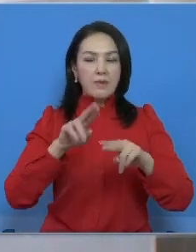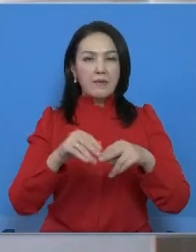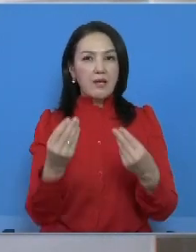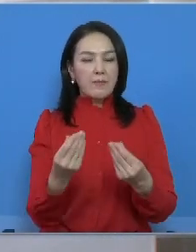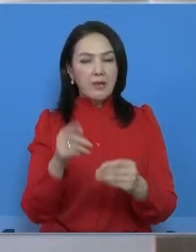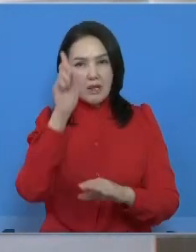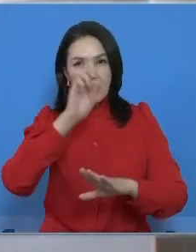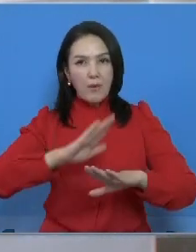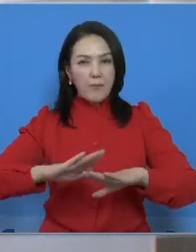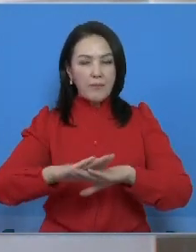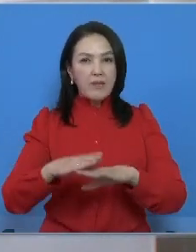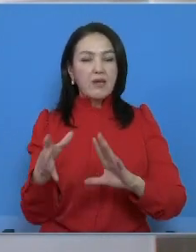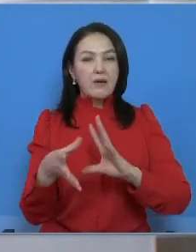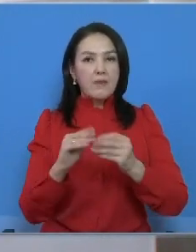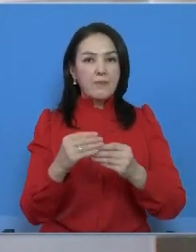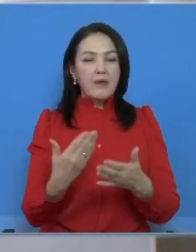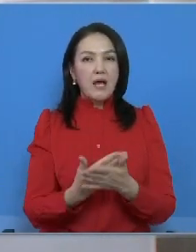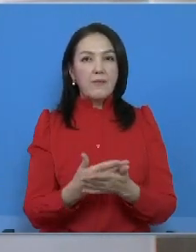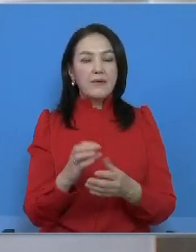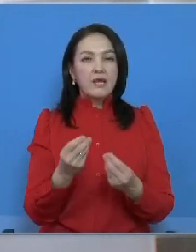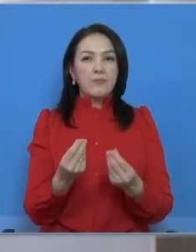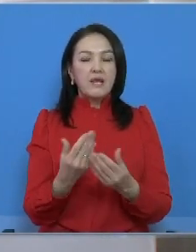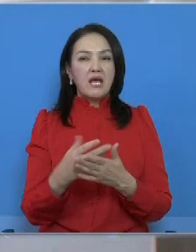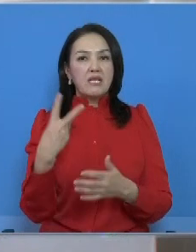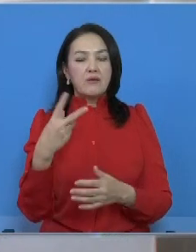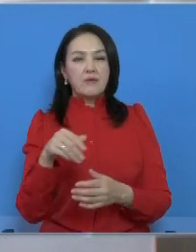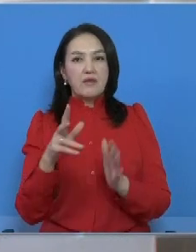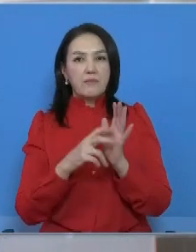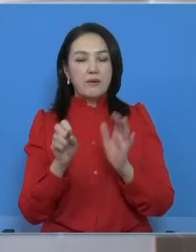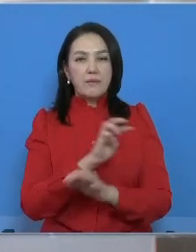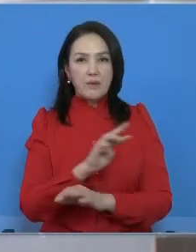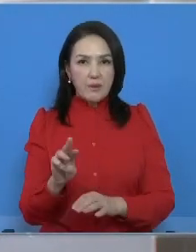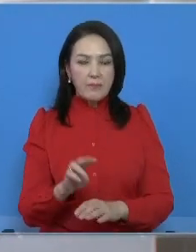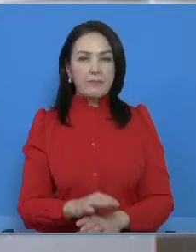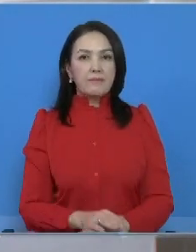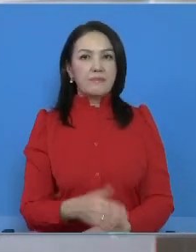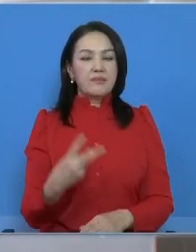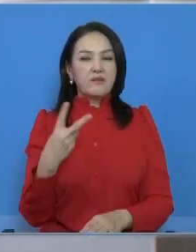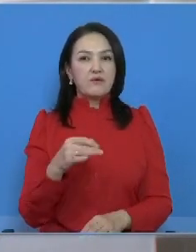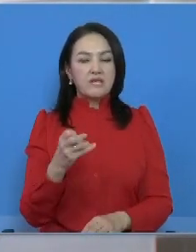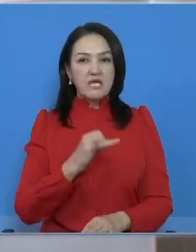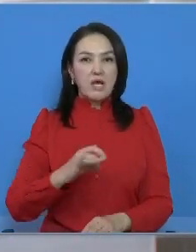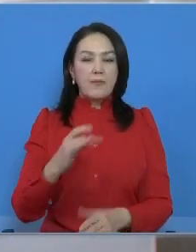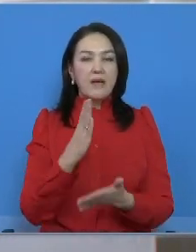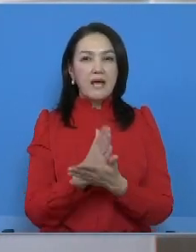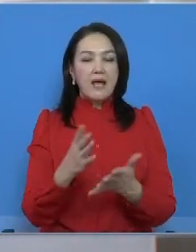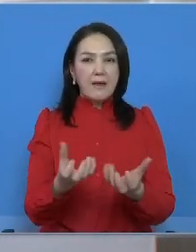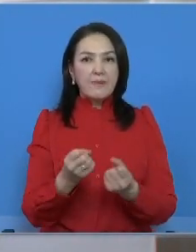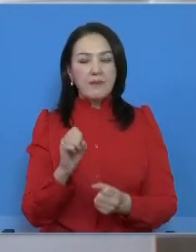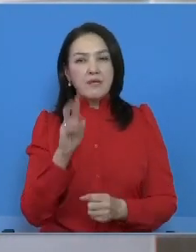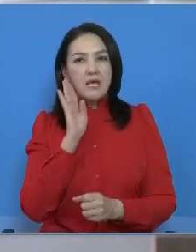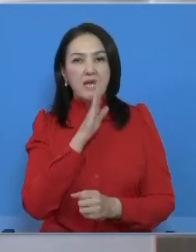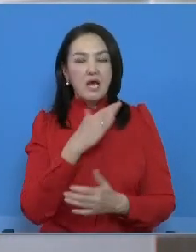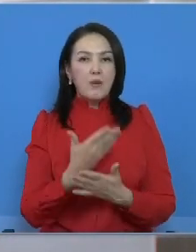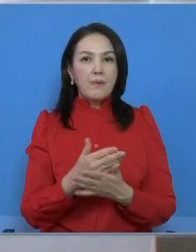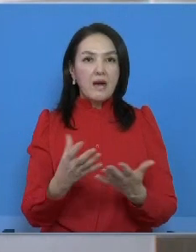финансируется государством всего центра обойдется бюджету страны в 1 миллиард 800 миллионов тенге вышел карских ребят получили от Биби она